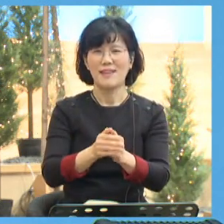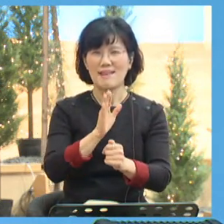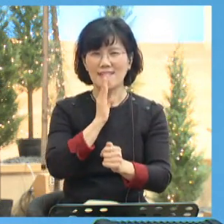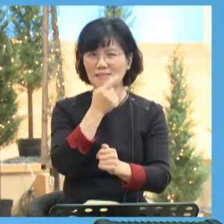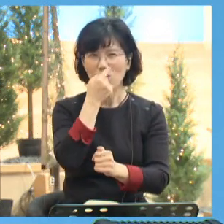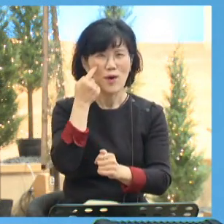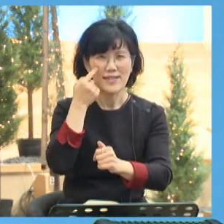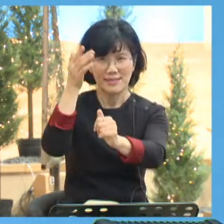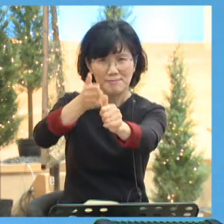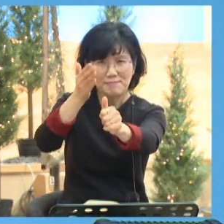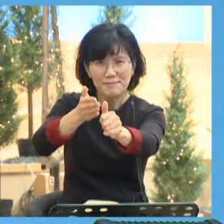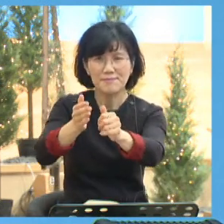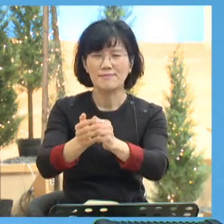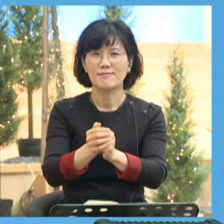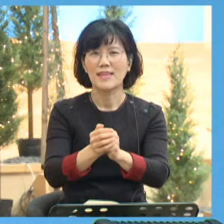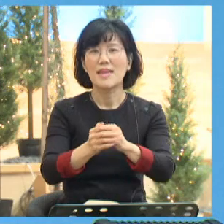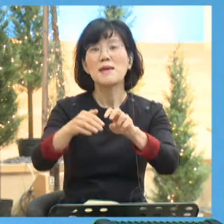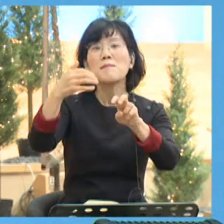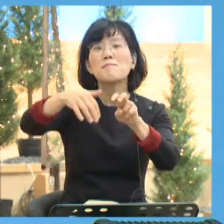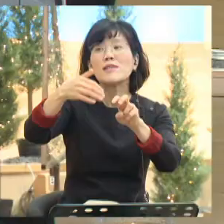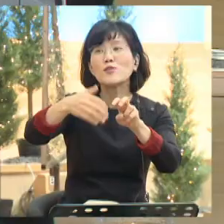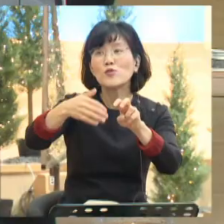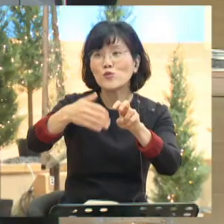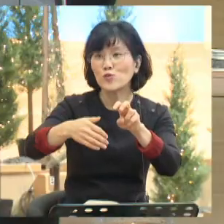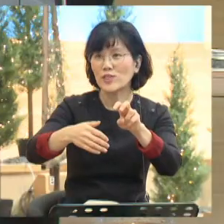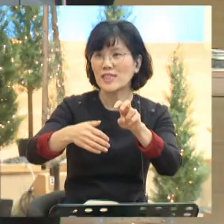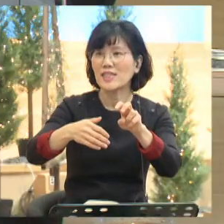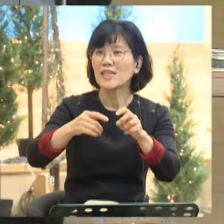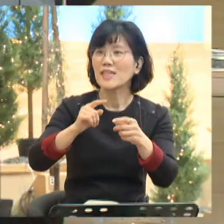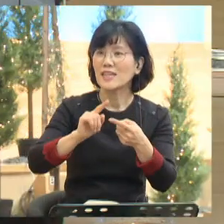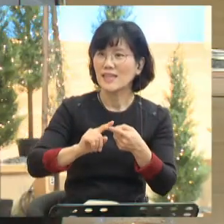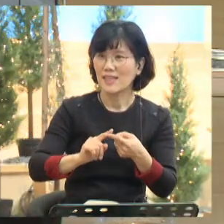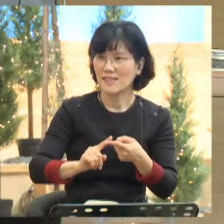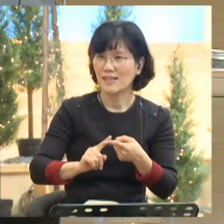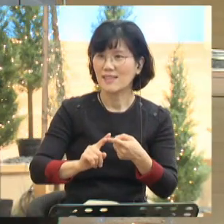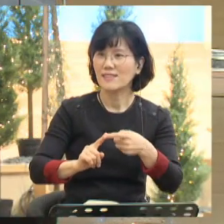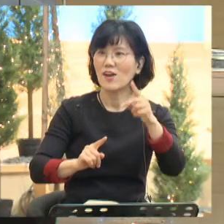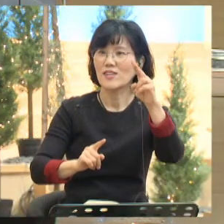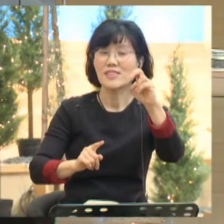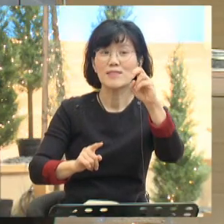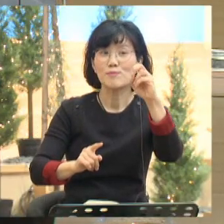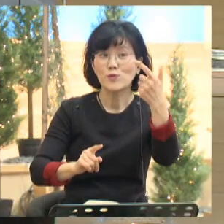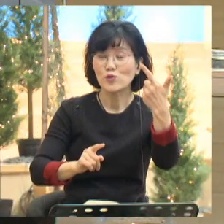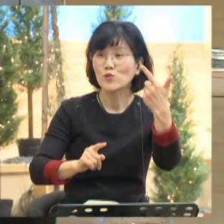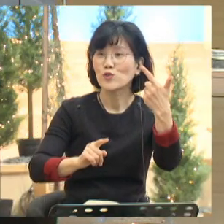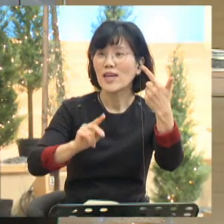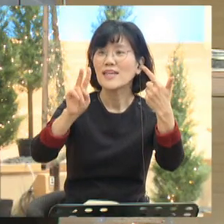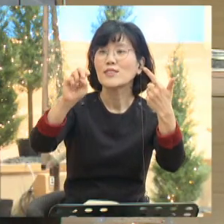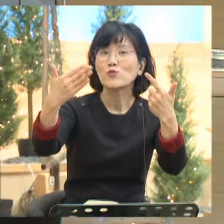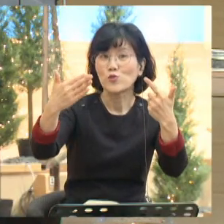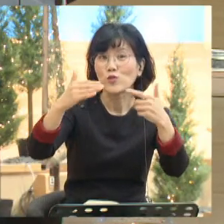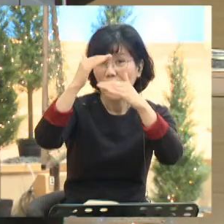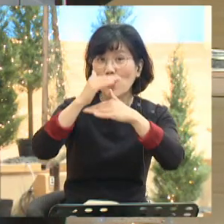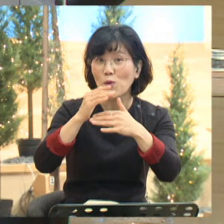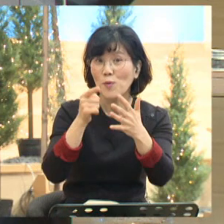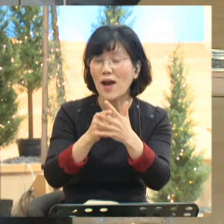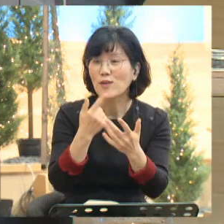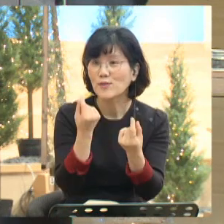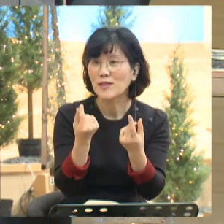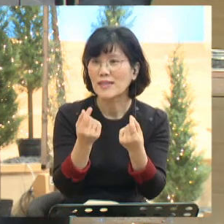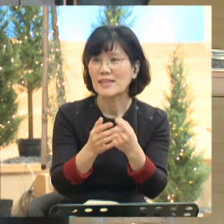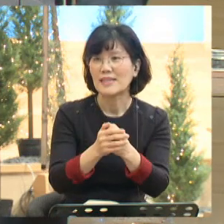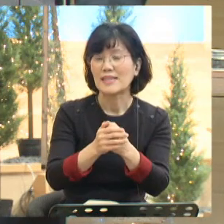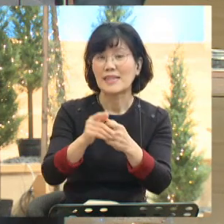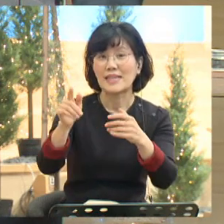들어가 보도록 하십시다 민수 26장 이 19절에 보면 빌라 3뿌리 이를 알 수 있는 대목이 나옵니다 잠 읽어 볼게요 문화